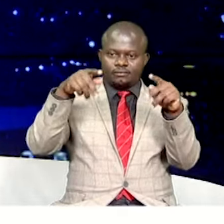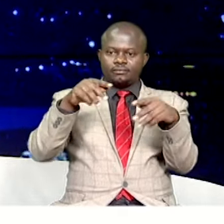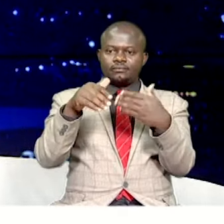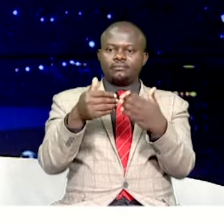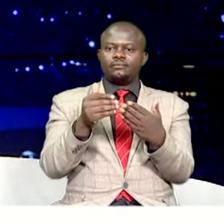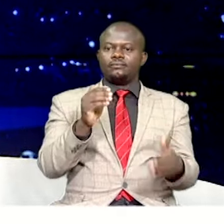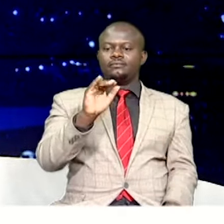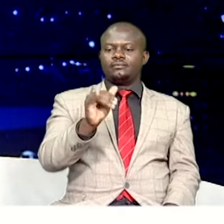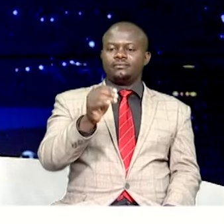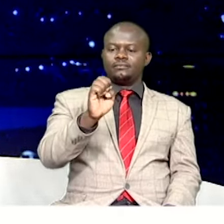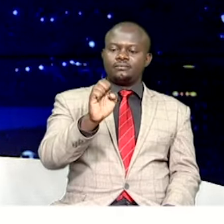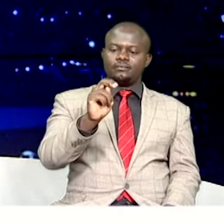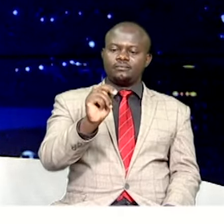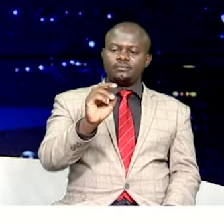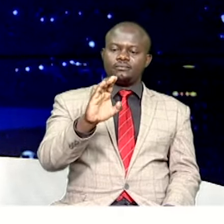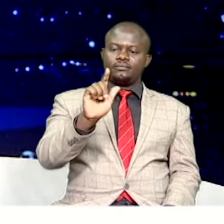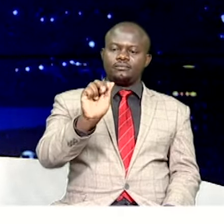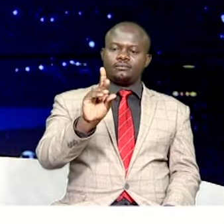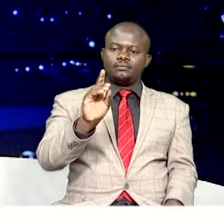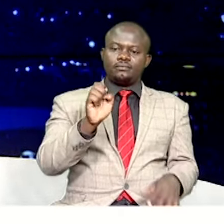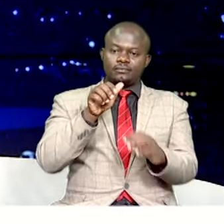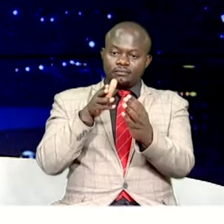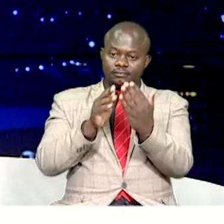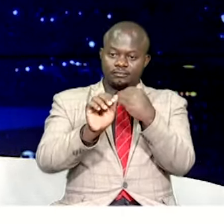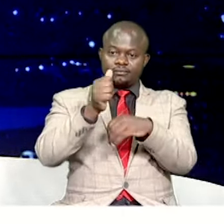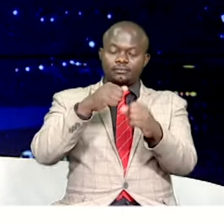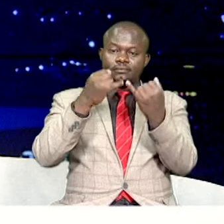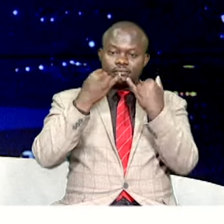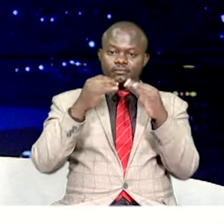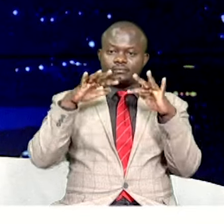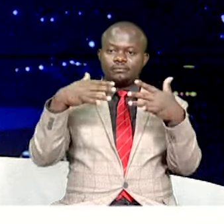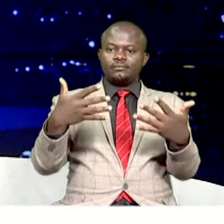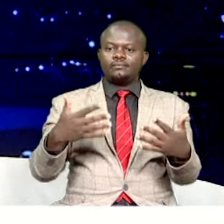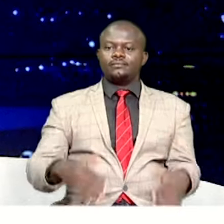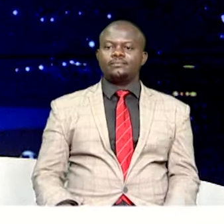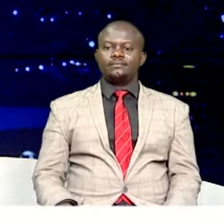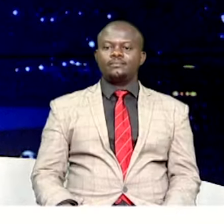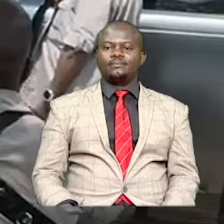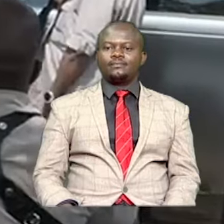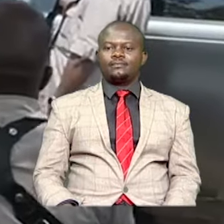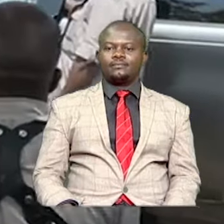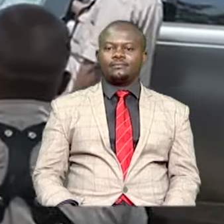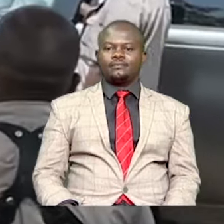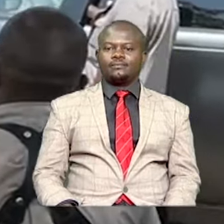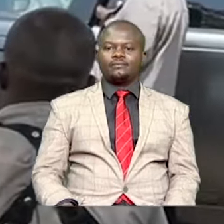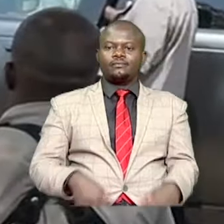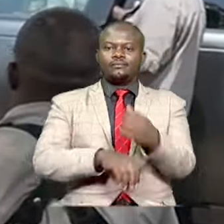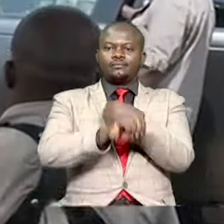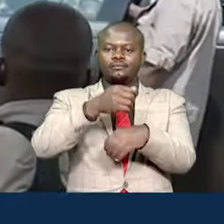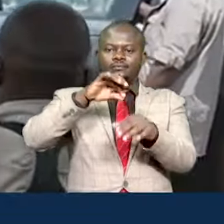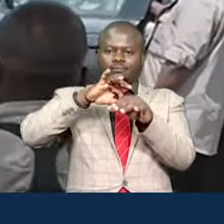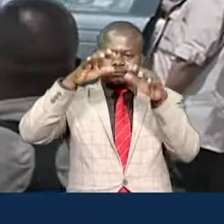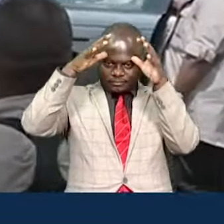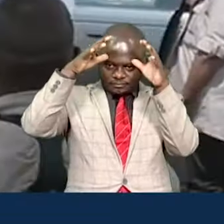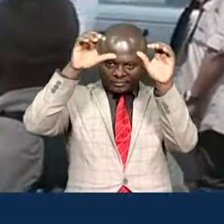Mugenzi wacu Jean-Claude Mutuyezu yakurikiranye iki gikorwa aratubwira uko cyagenze. Mu gikorwa cy'amatora ya Perezida wa